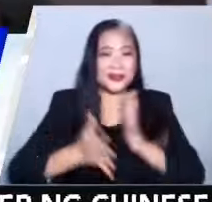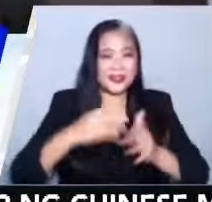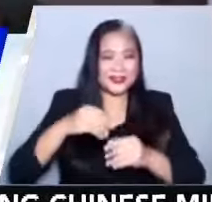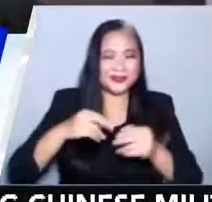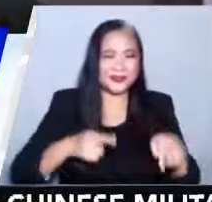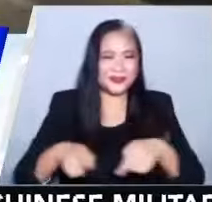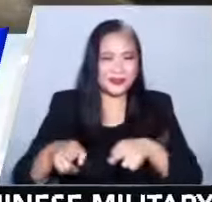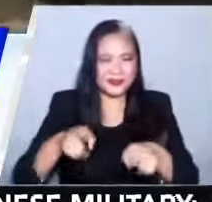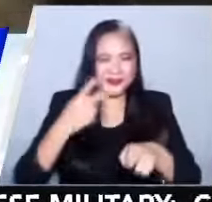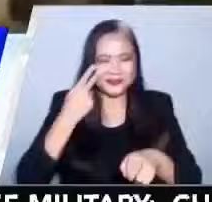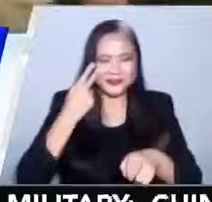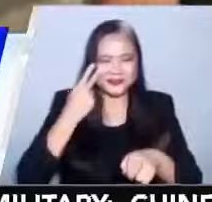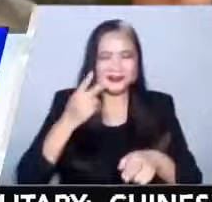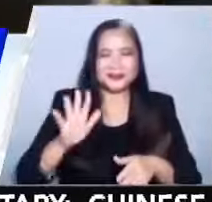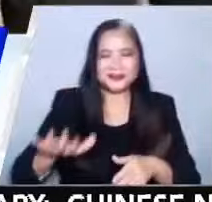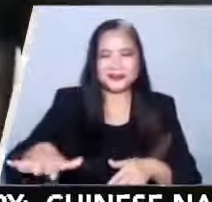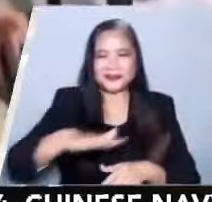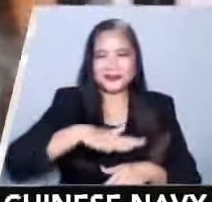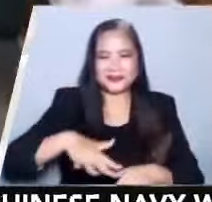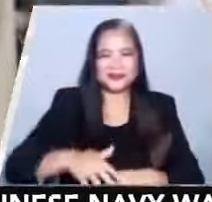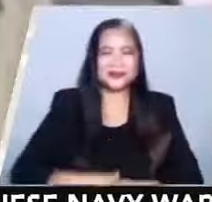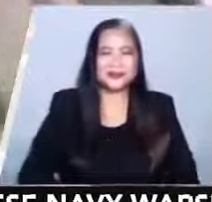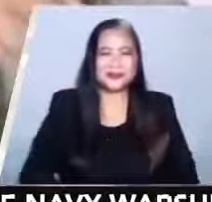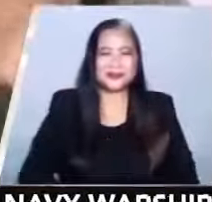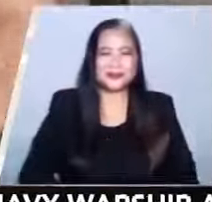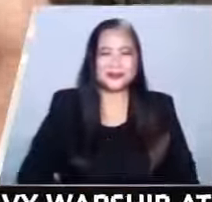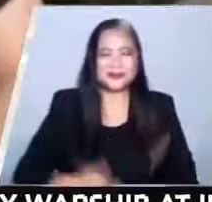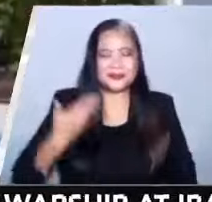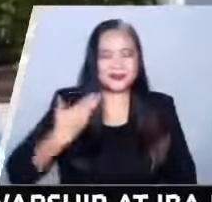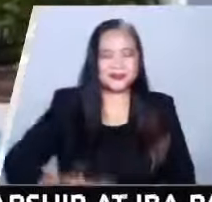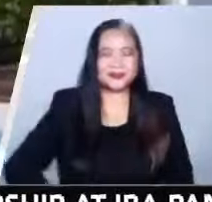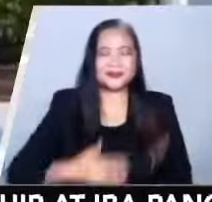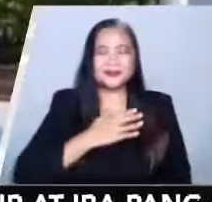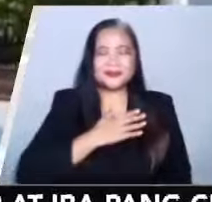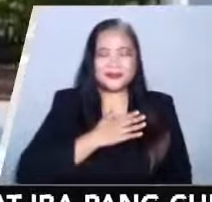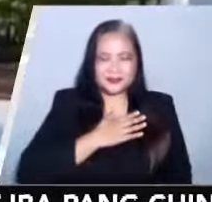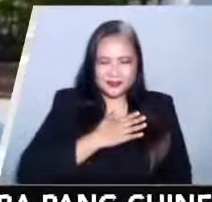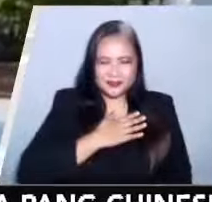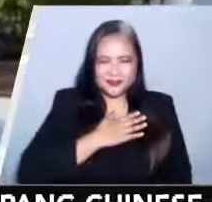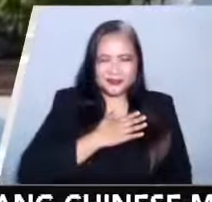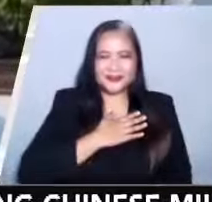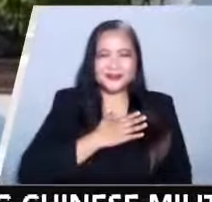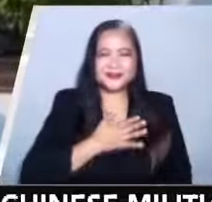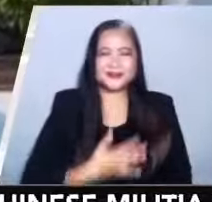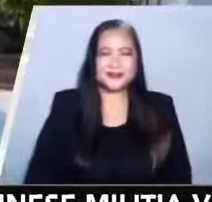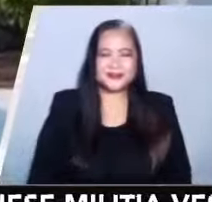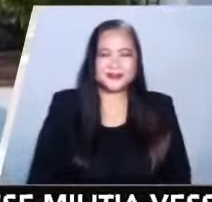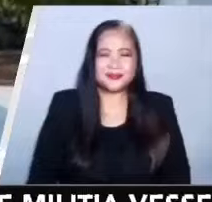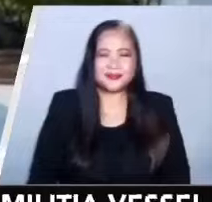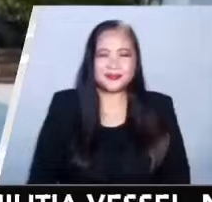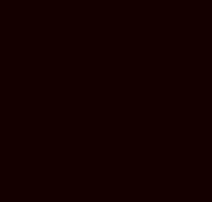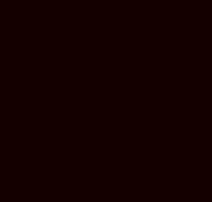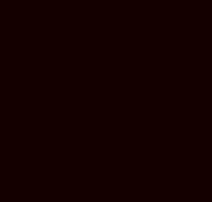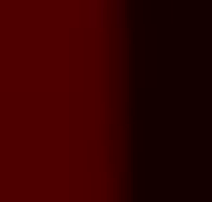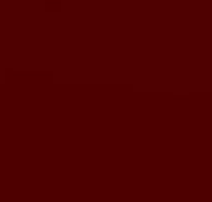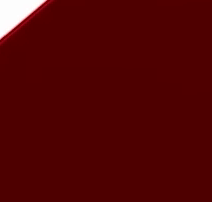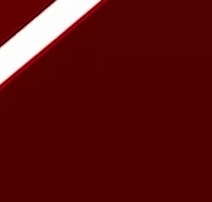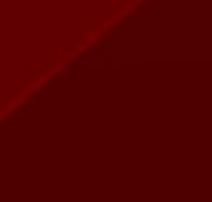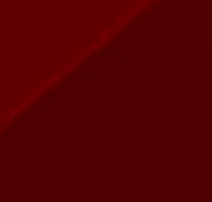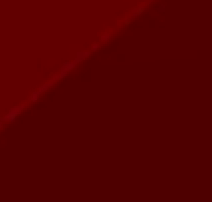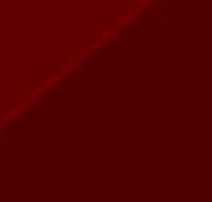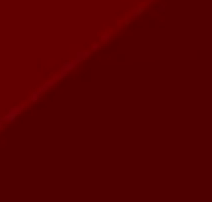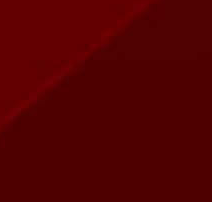kanilang garden. Ito ang unang balita, Bea Pinlock, para sa GMA Integrated News.